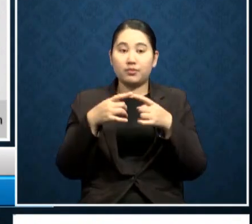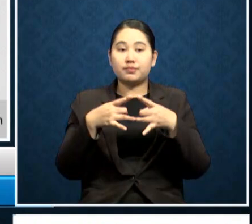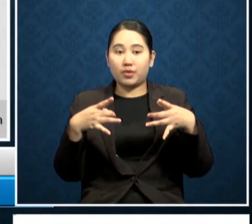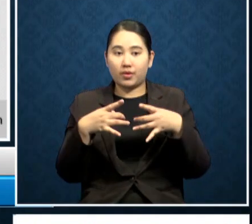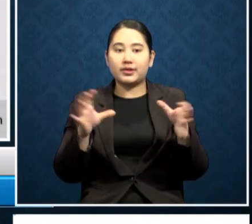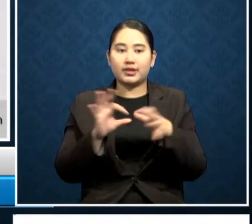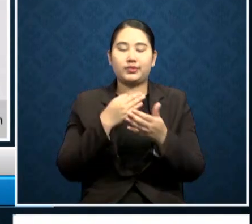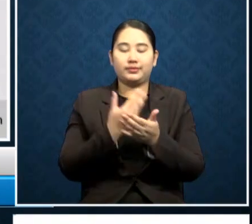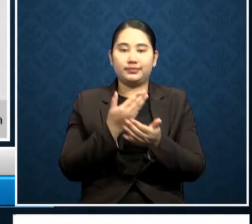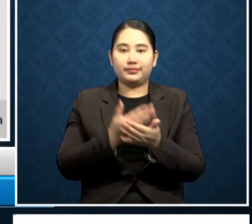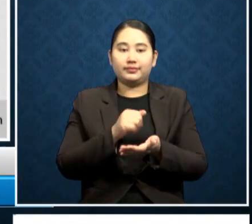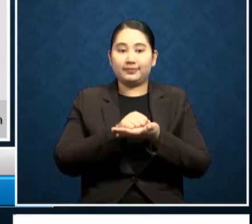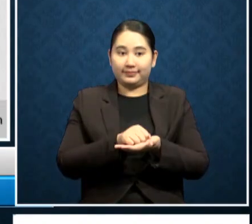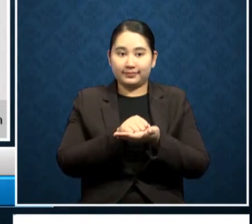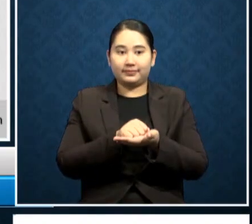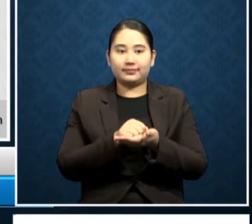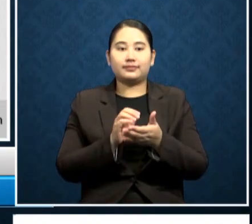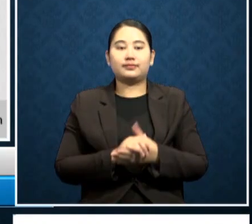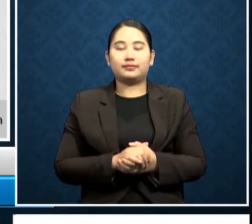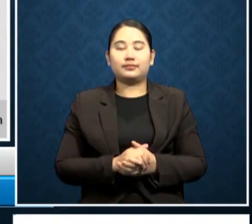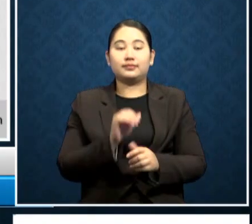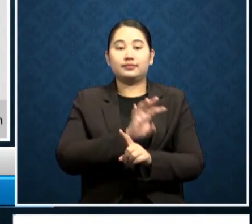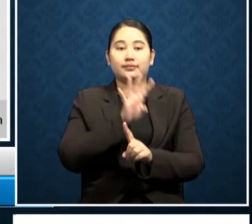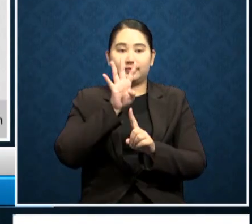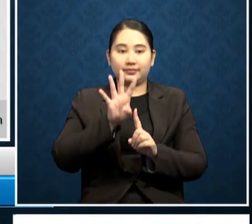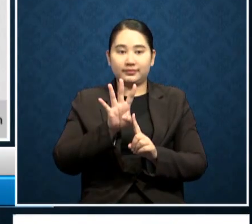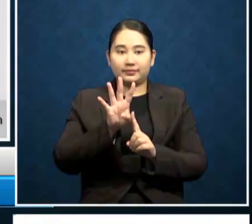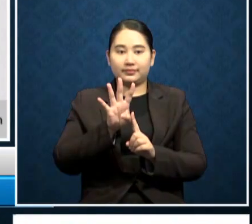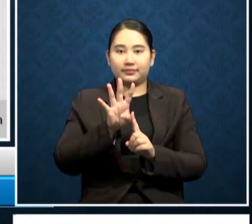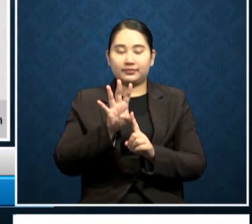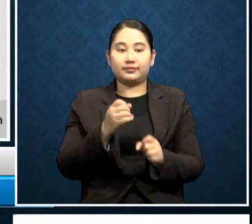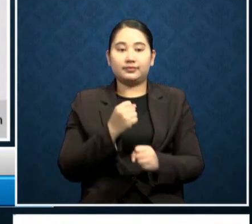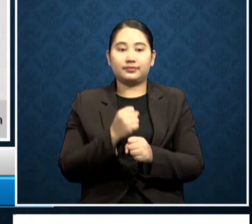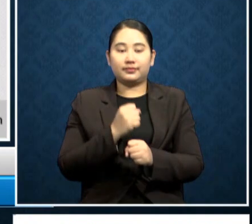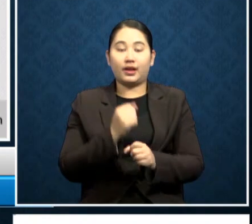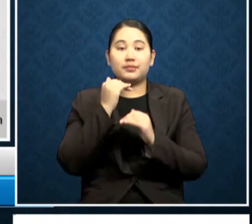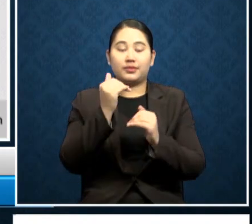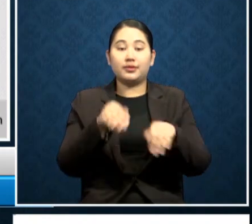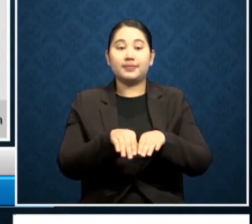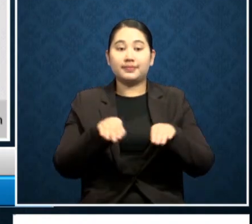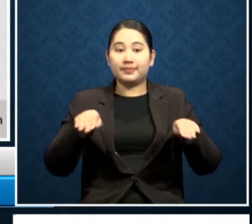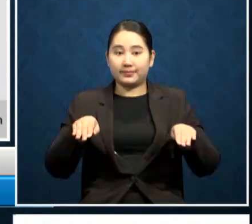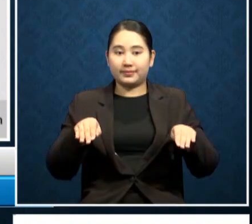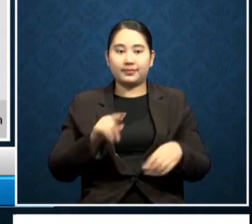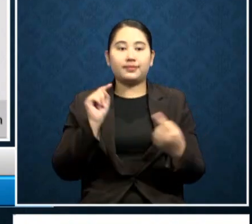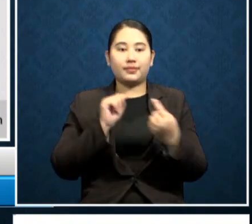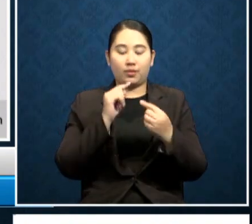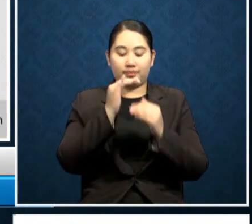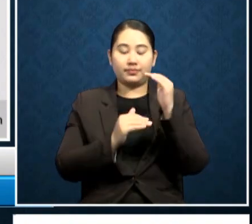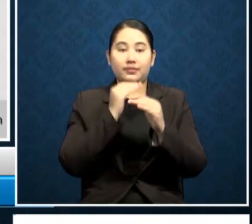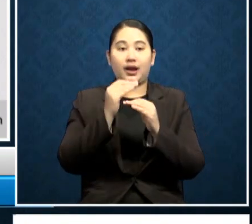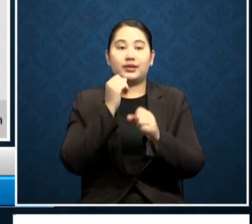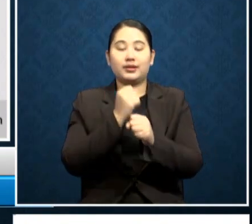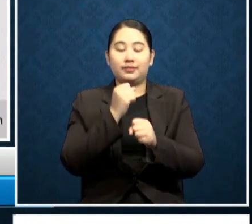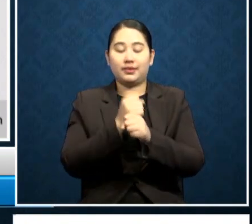เก็บค่าบริการเป็นต้นข้อที่ 4ควรมีการกำหนดหลักเกณฑ์มาตรฐานในการพัฒนา